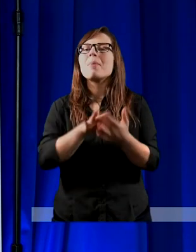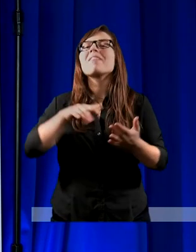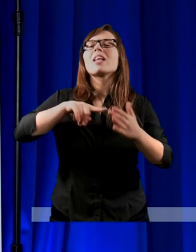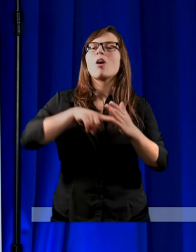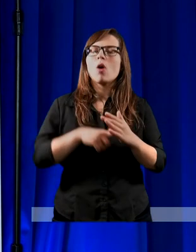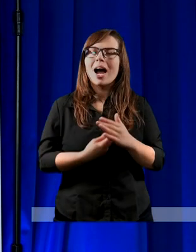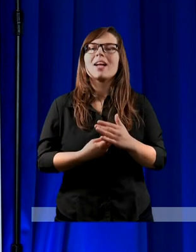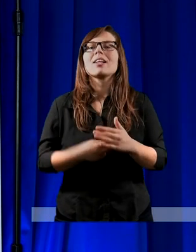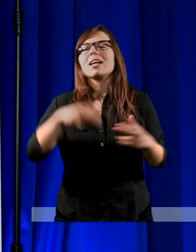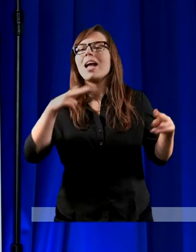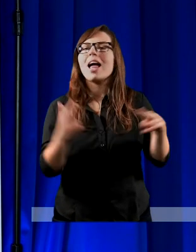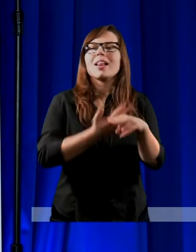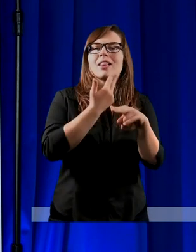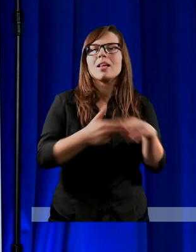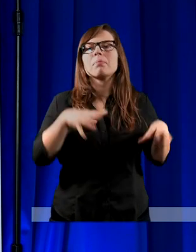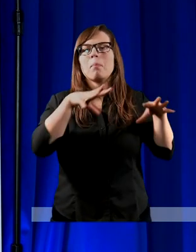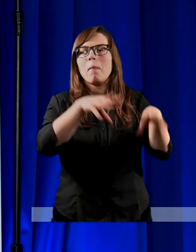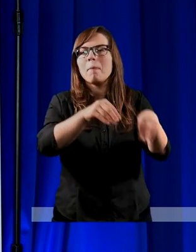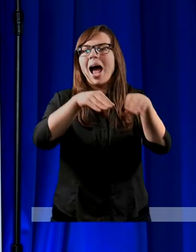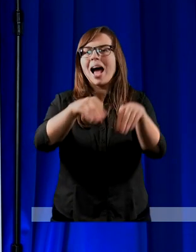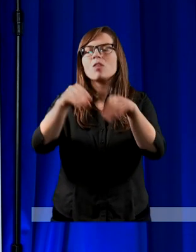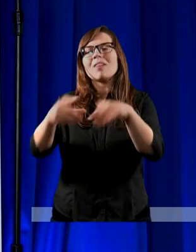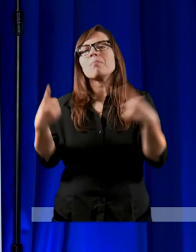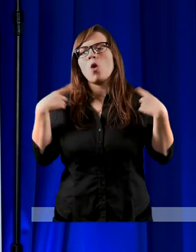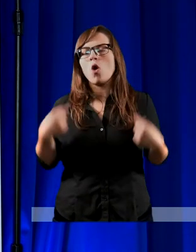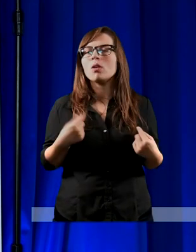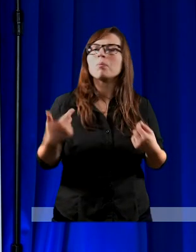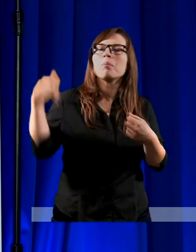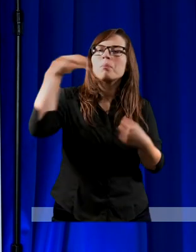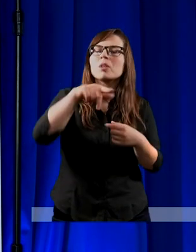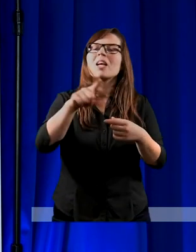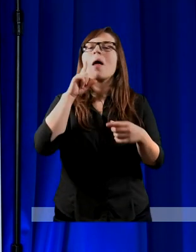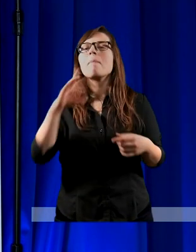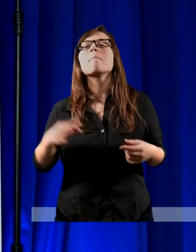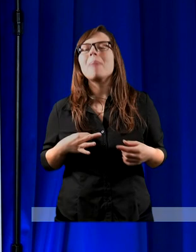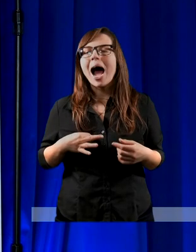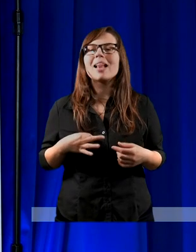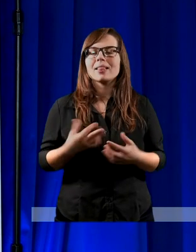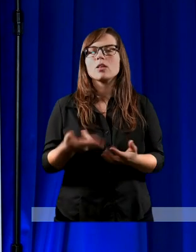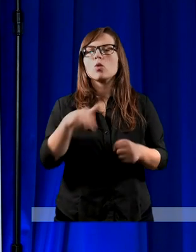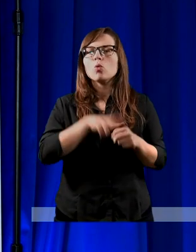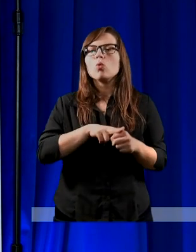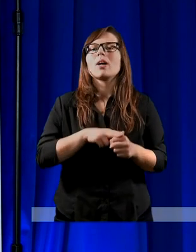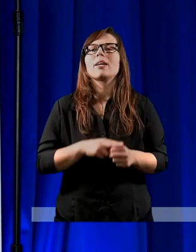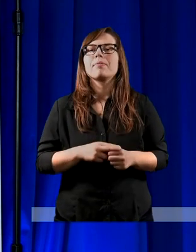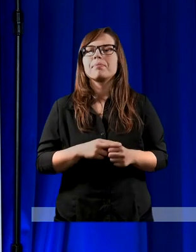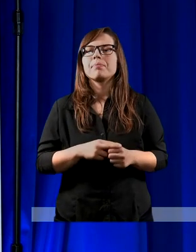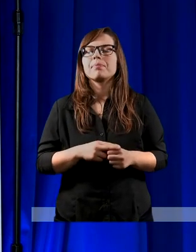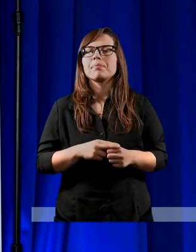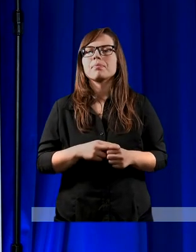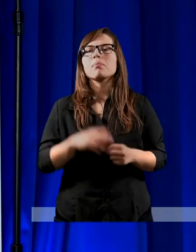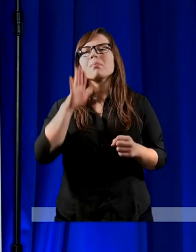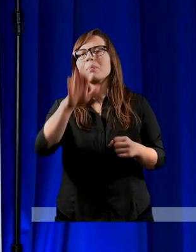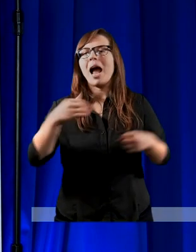Pewnego razu, kiedy masowałem właśnie w Łowiczu, przyszedł do mnie pan, który no, ze